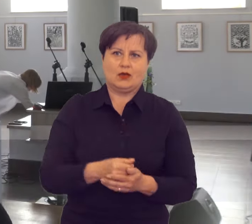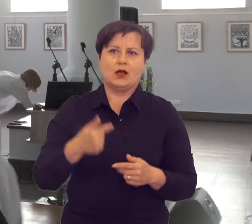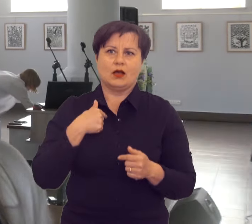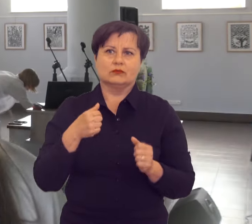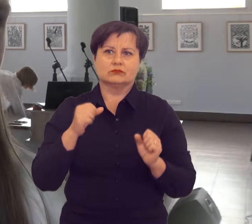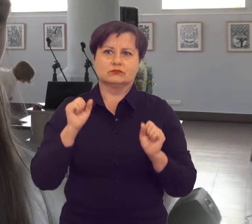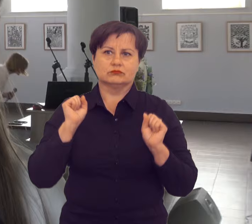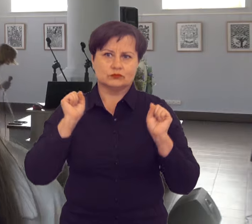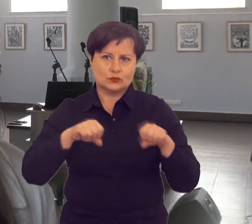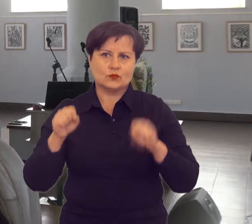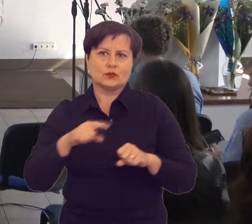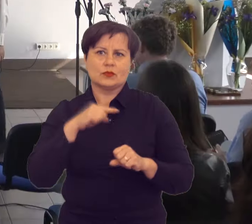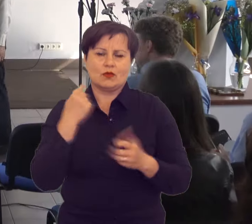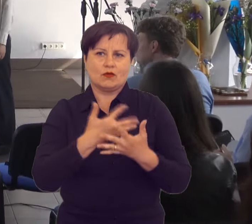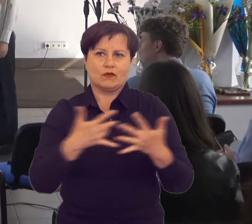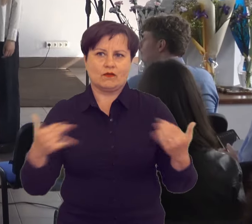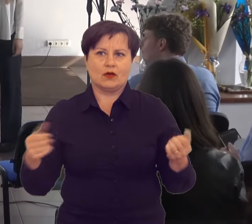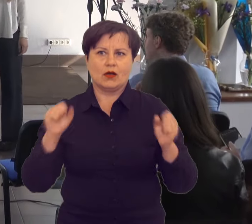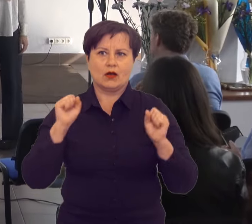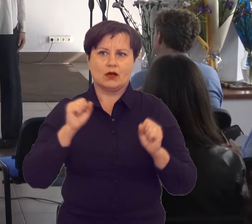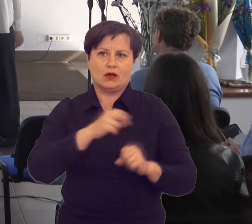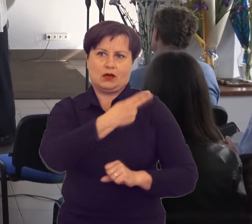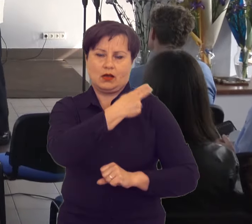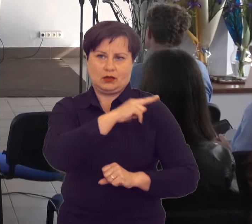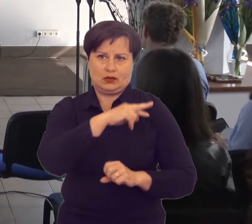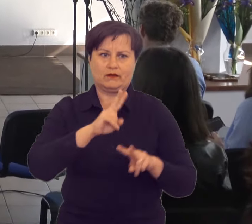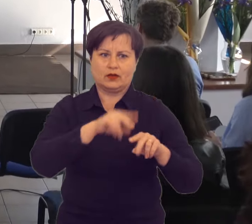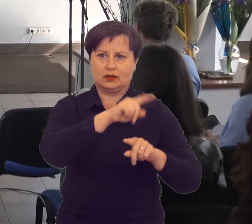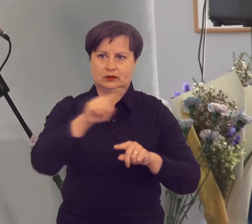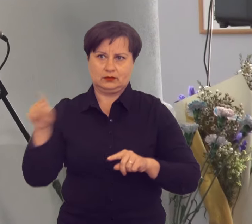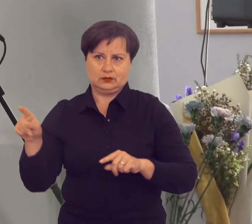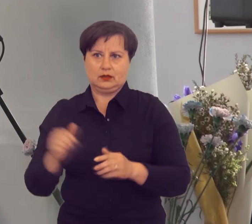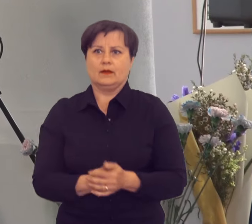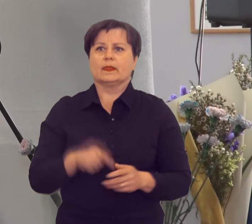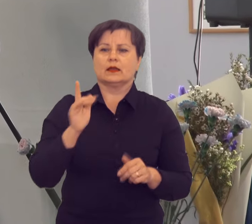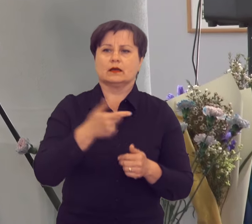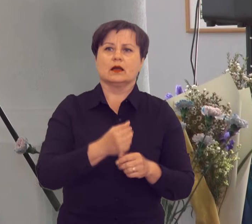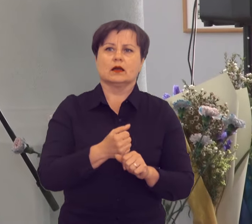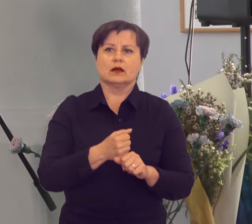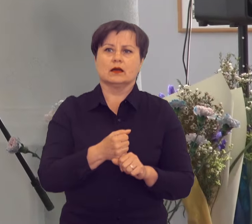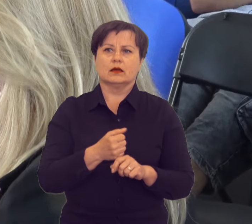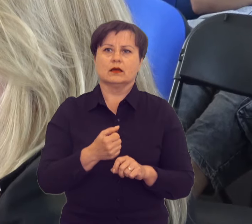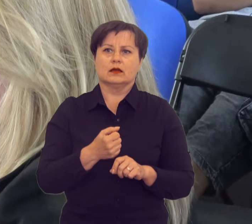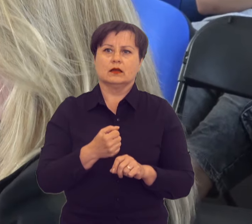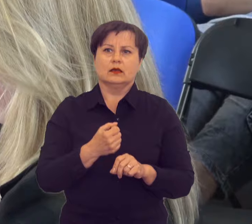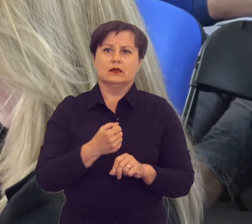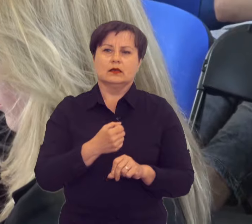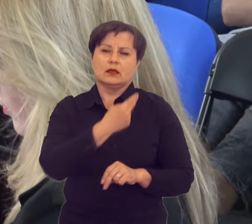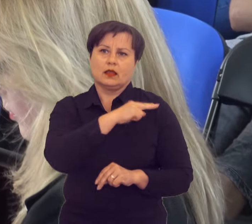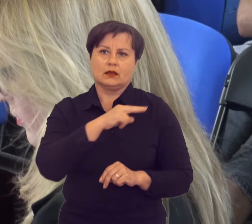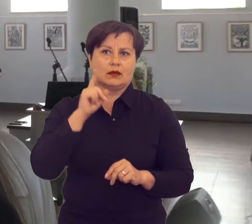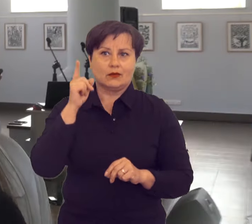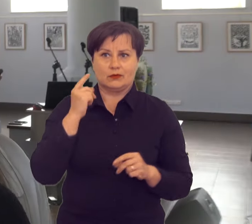kad turim Kėdainiuose tiek daug galimybių. Jaunimas iš tikrųjų gali savanoriauti ir mes turim ir mūsų organizacija, tai yra Kėdainių rajono mokinių